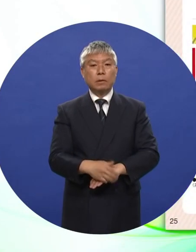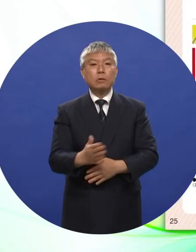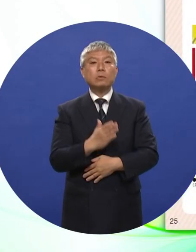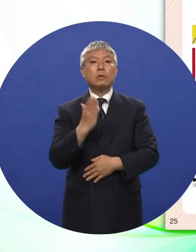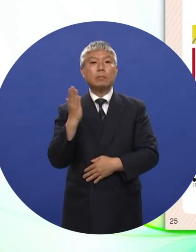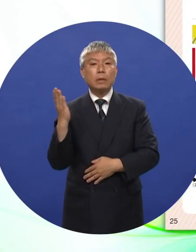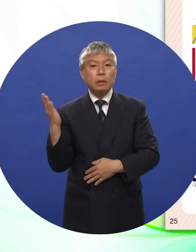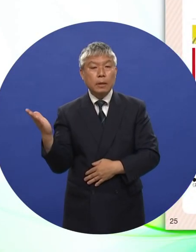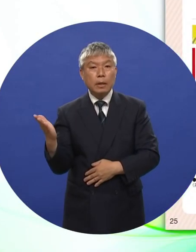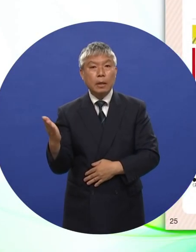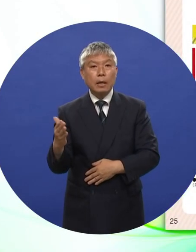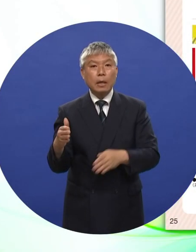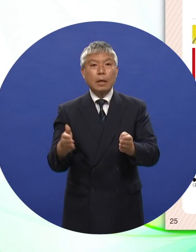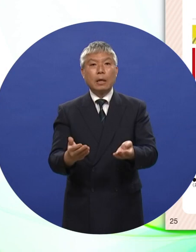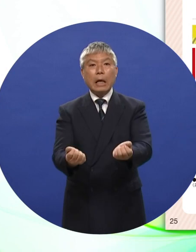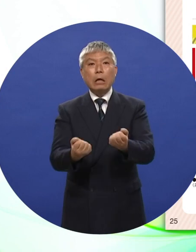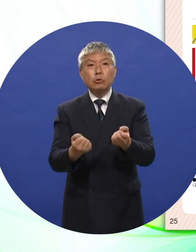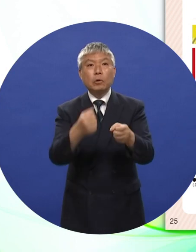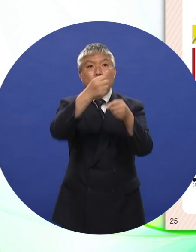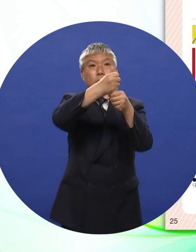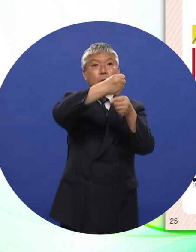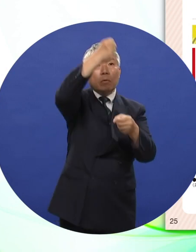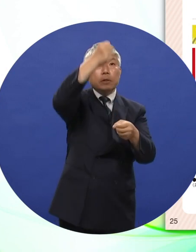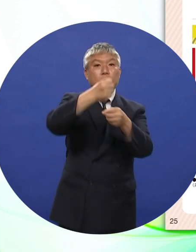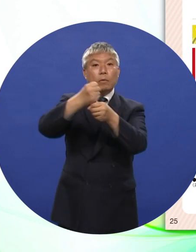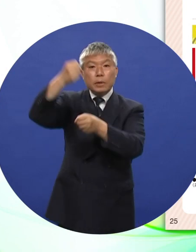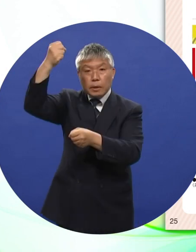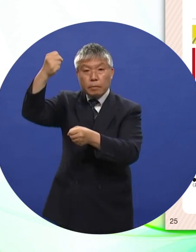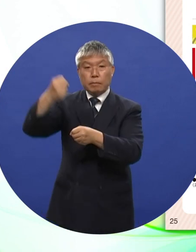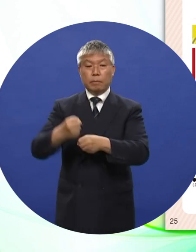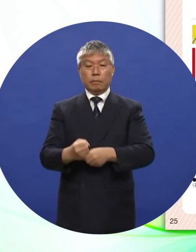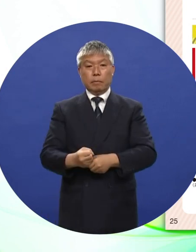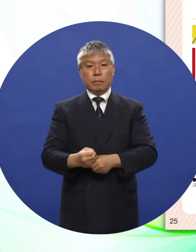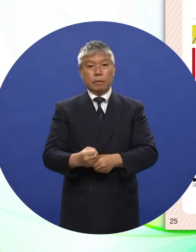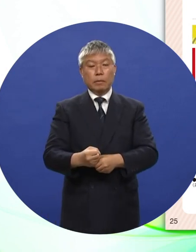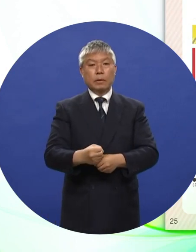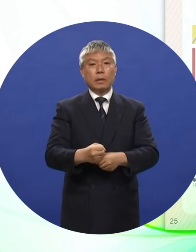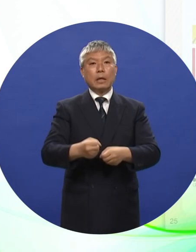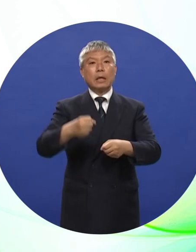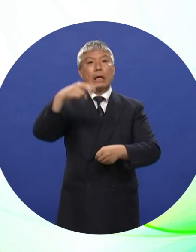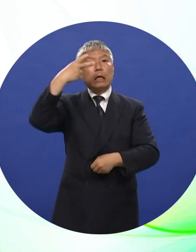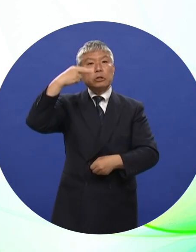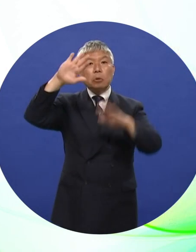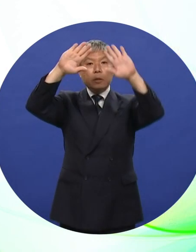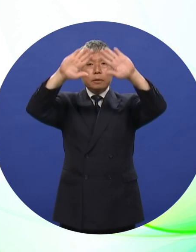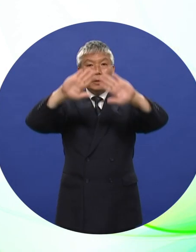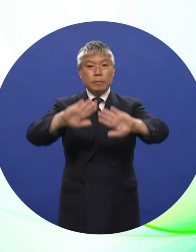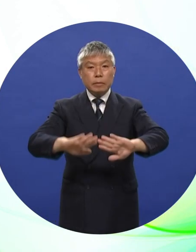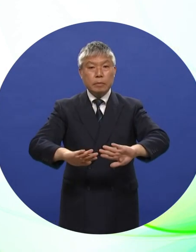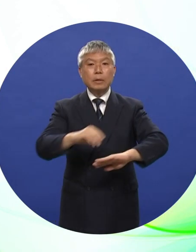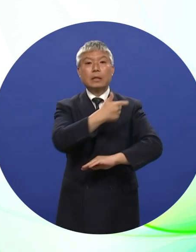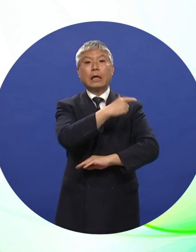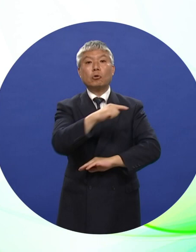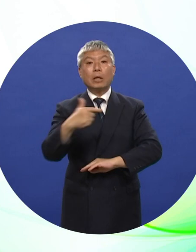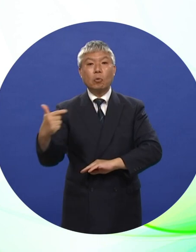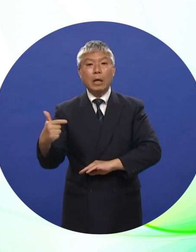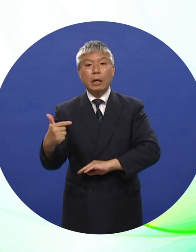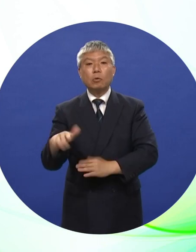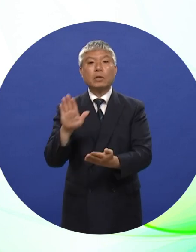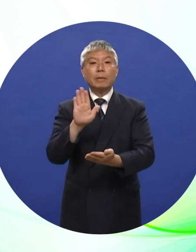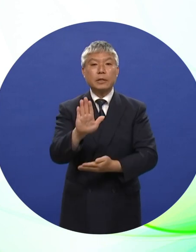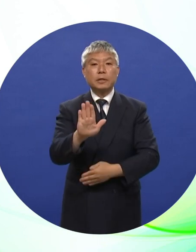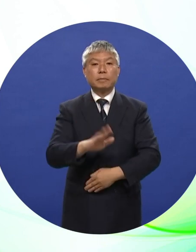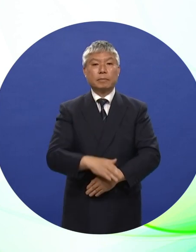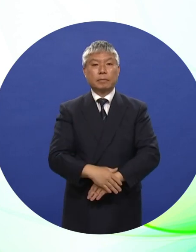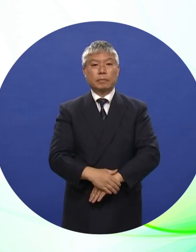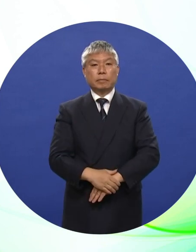それに続いて家具の転倒防止用品、ガラスの飛散を防ぐためのフィルムなどが紹介されています